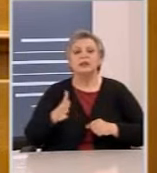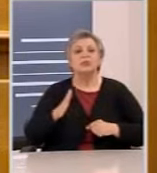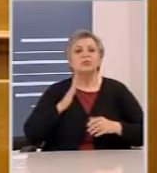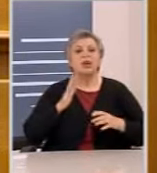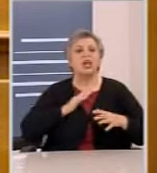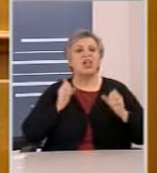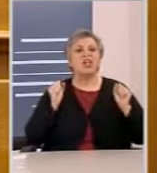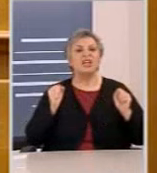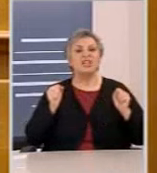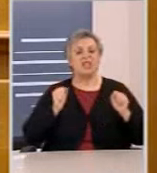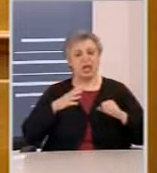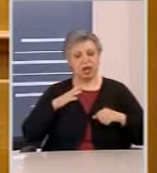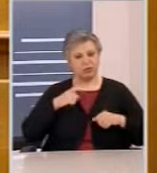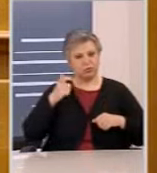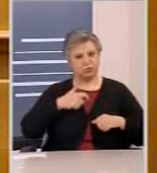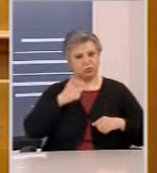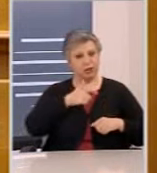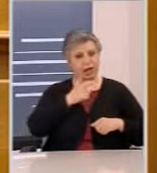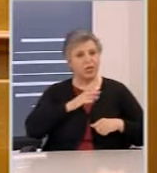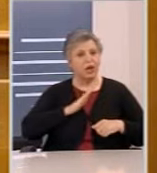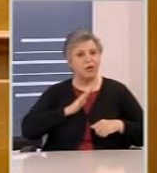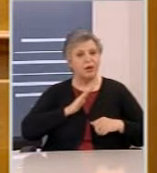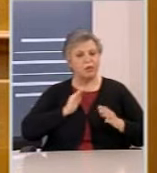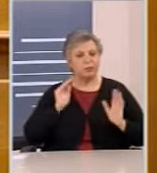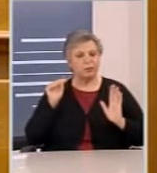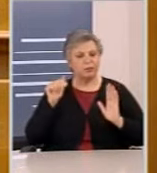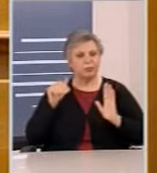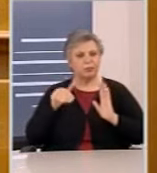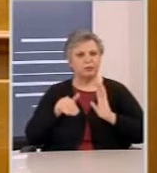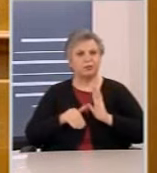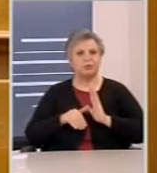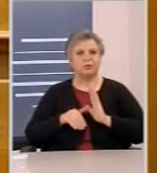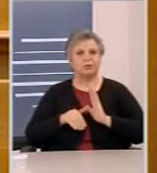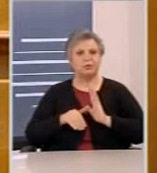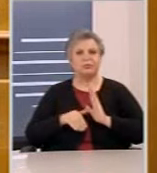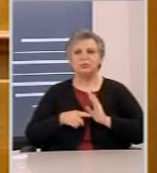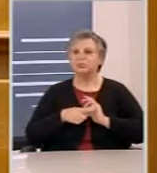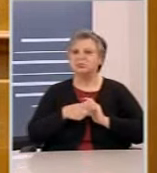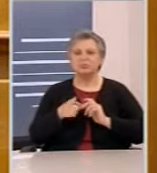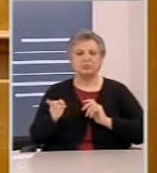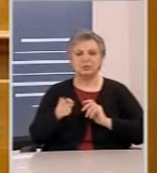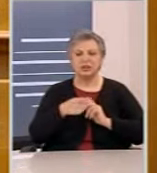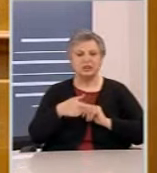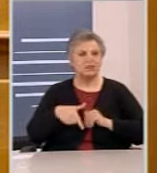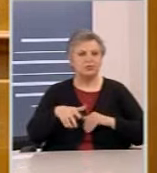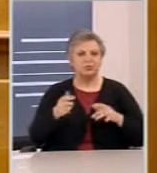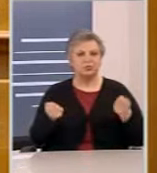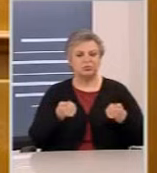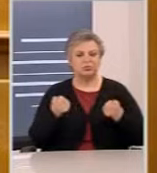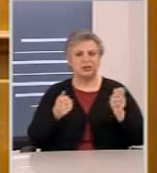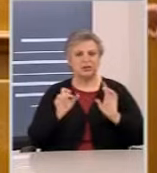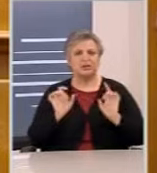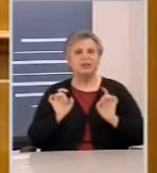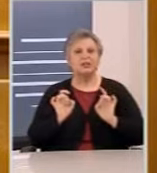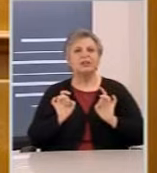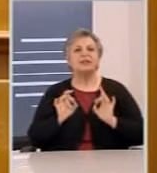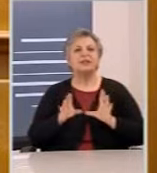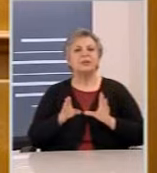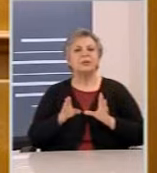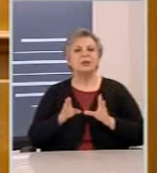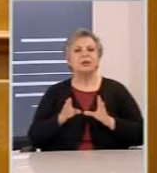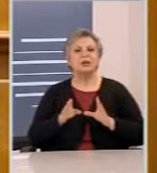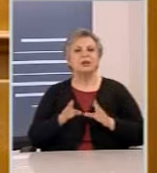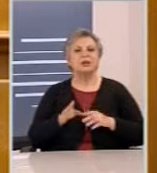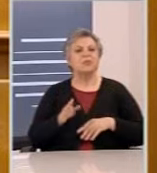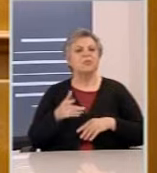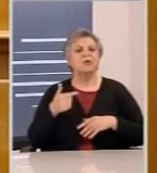έχουν αρνητική φορά, δεν κάνατε τίποτα. Βγάλατε 2 κοινές υπουργικές